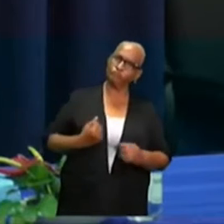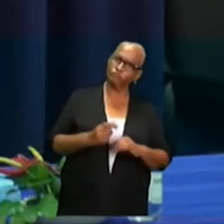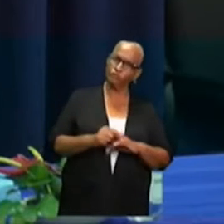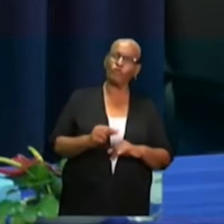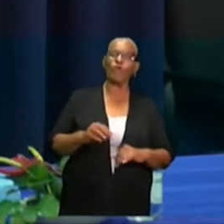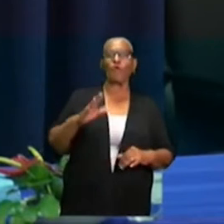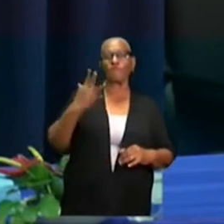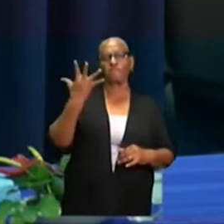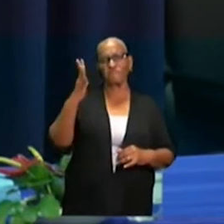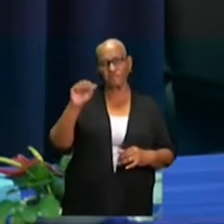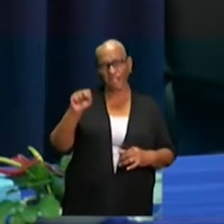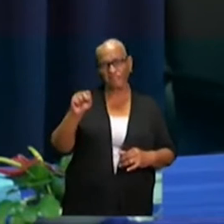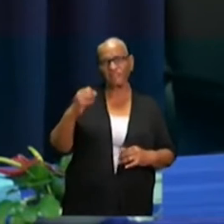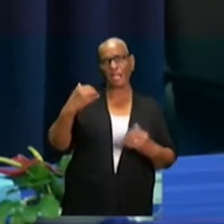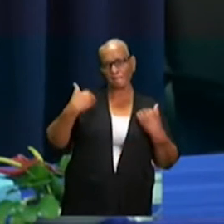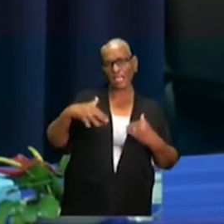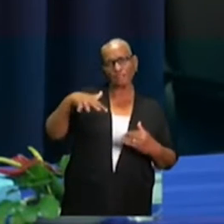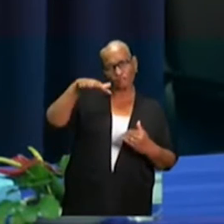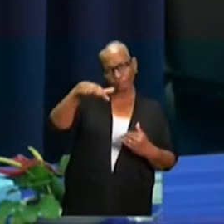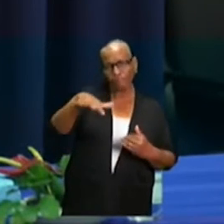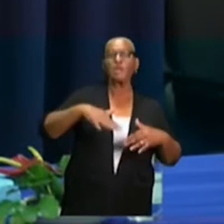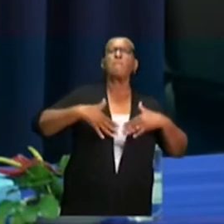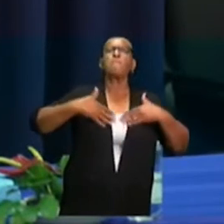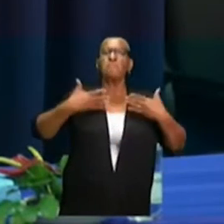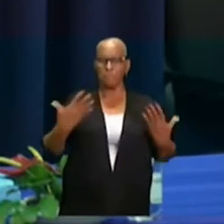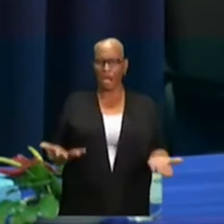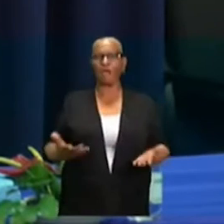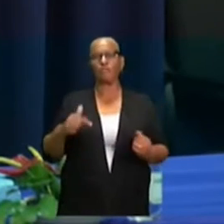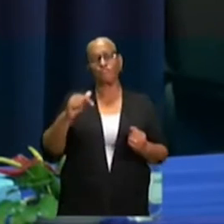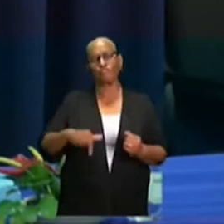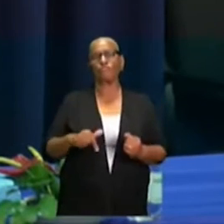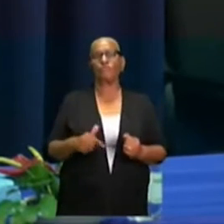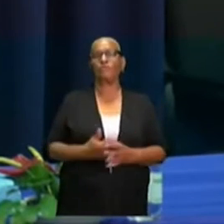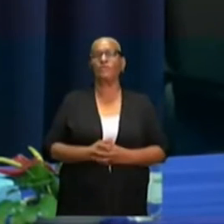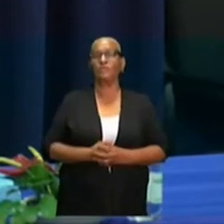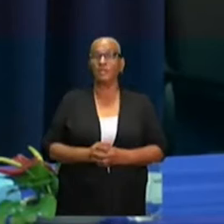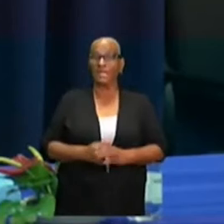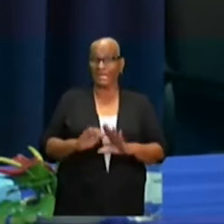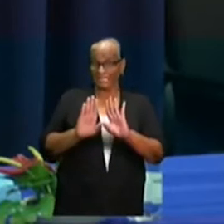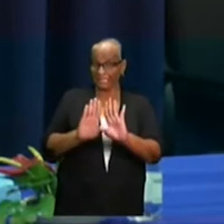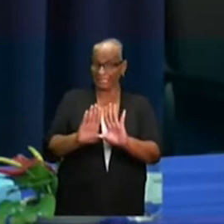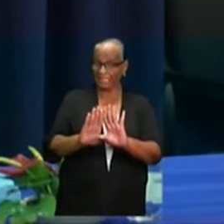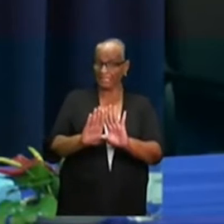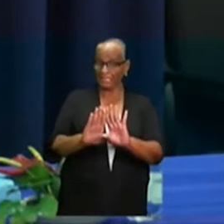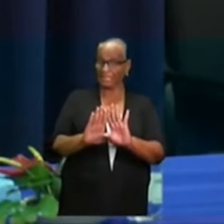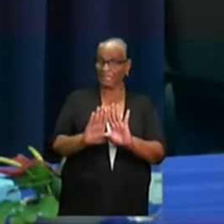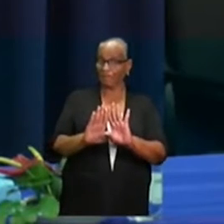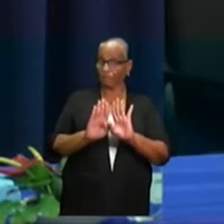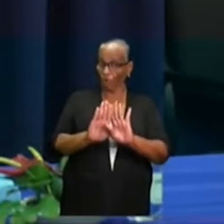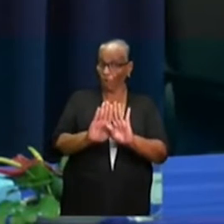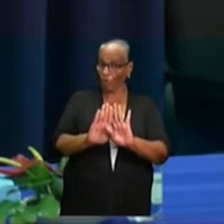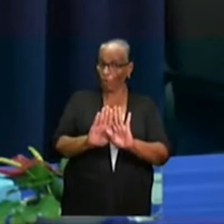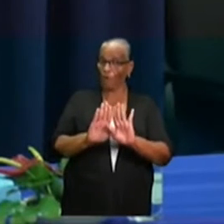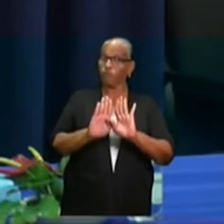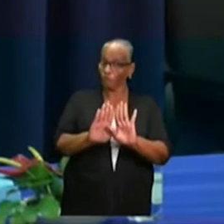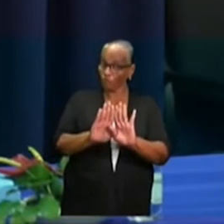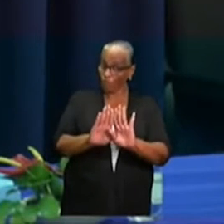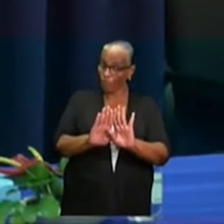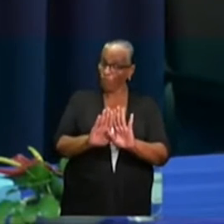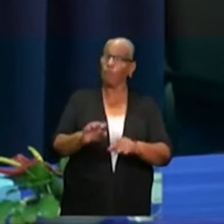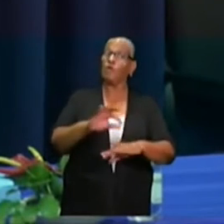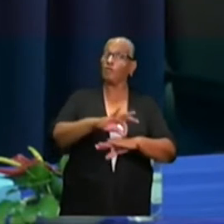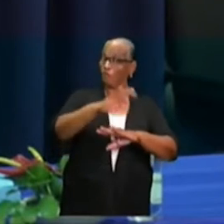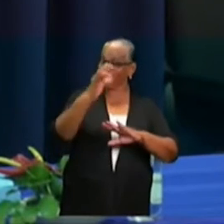geldende preventieprotocollen. Ik wil benadrukken dat de preventieprotocollen waar het ministerie van Volksgezondheid maandenlang aan